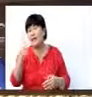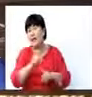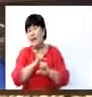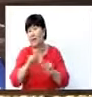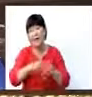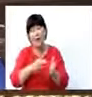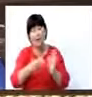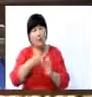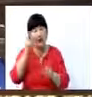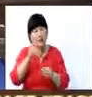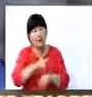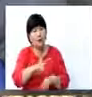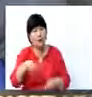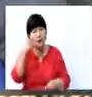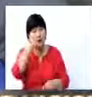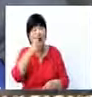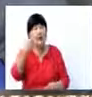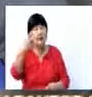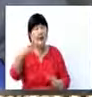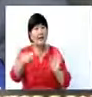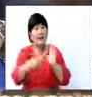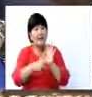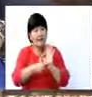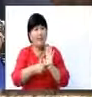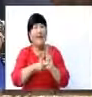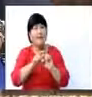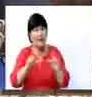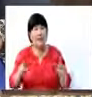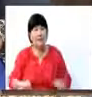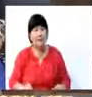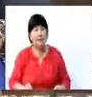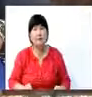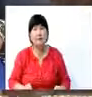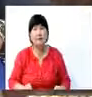объектов. Планируется завершить в текущем году 27 объектов.